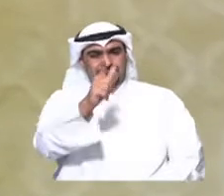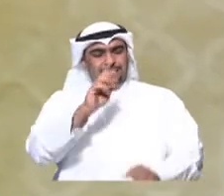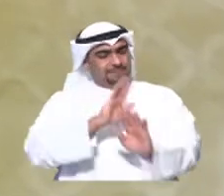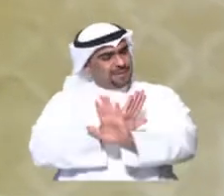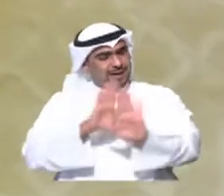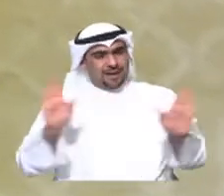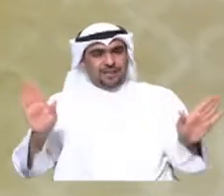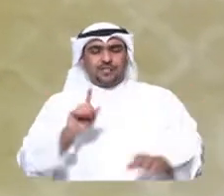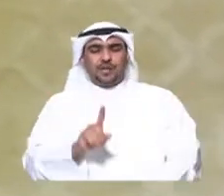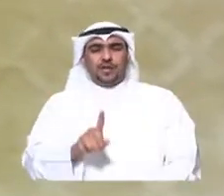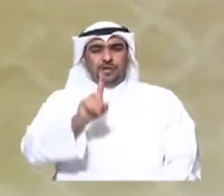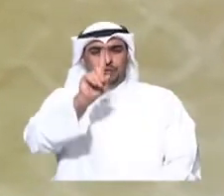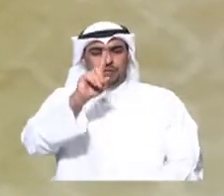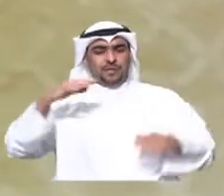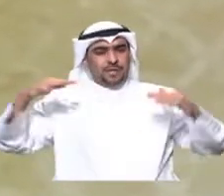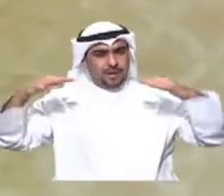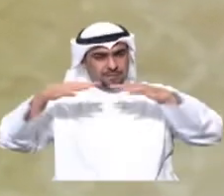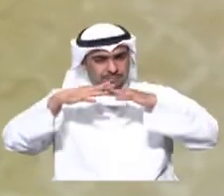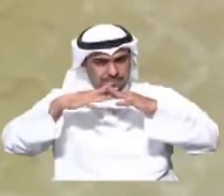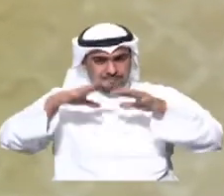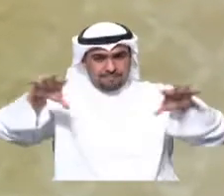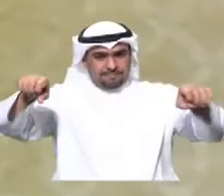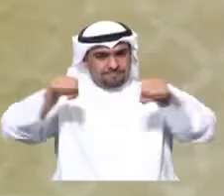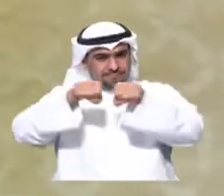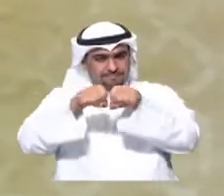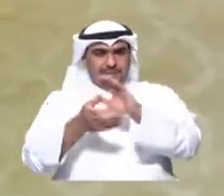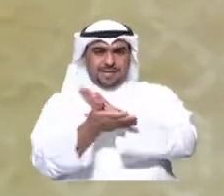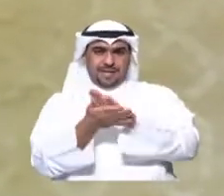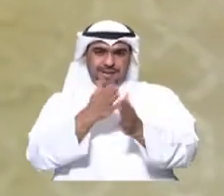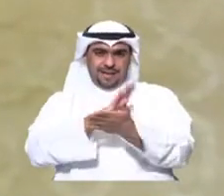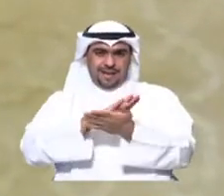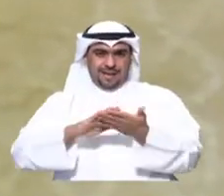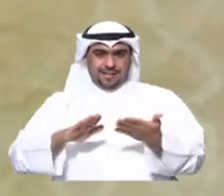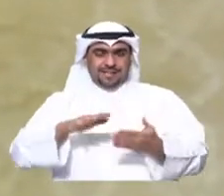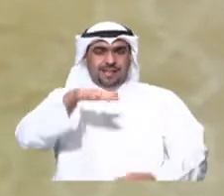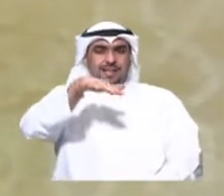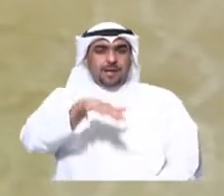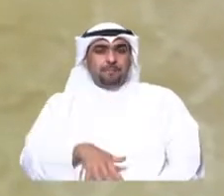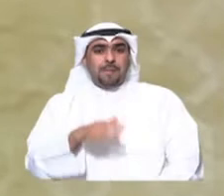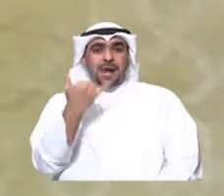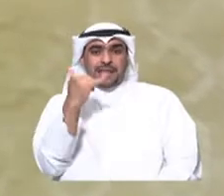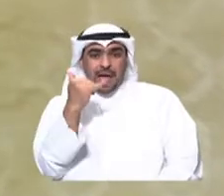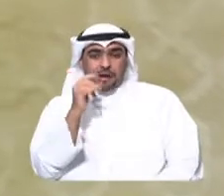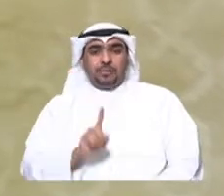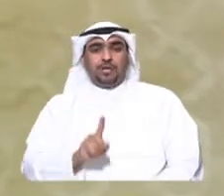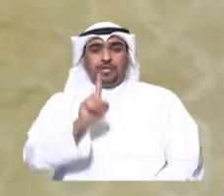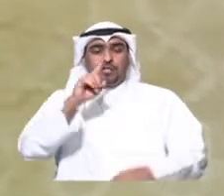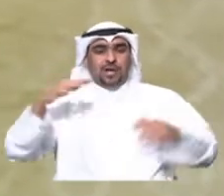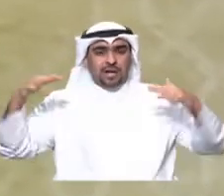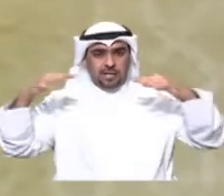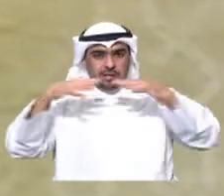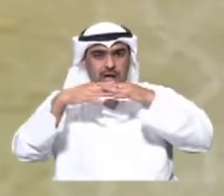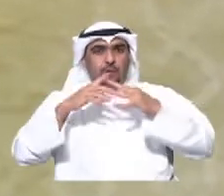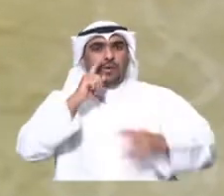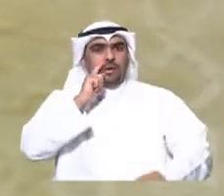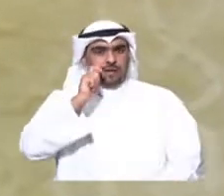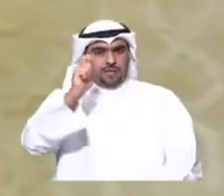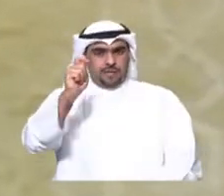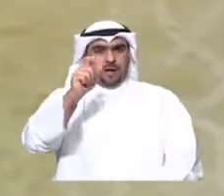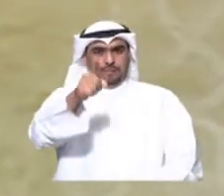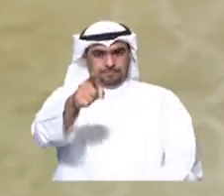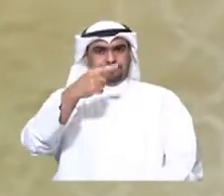الدول العربية والمجموعة الدولية في إطار لبناء الثقة مع لبنان